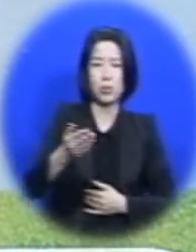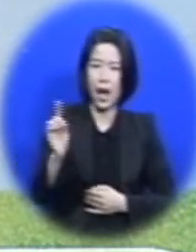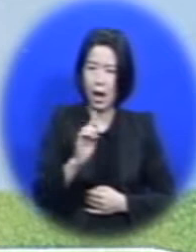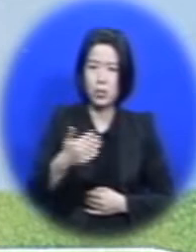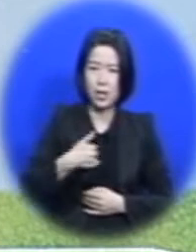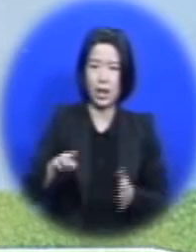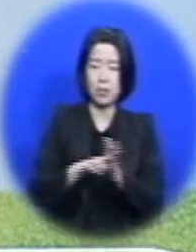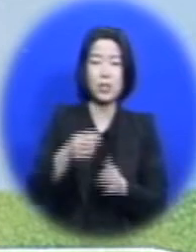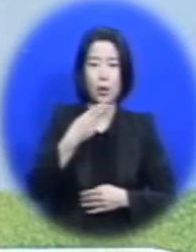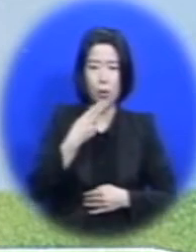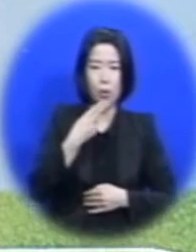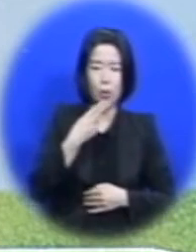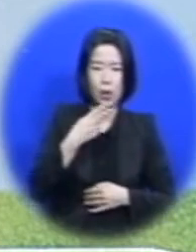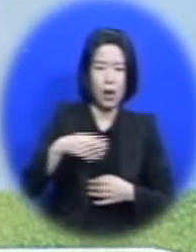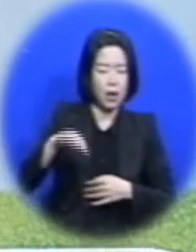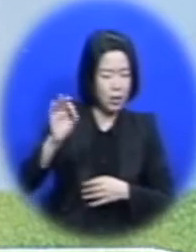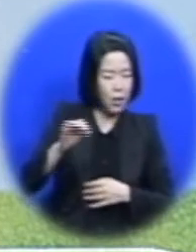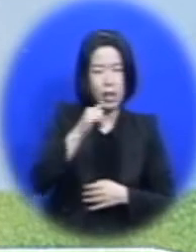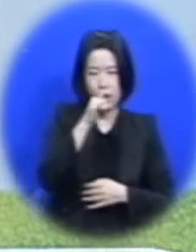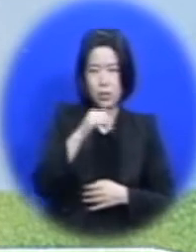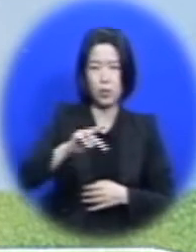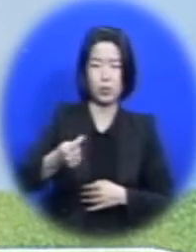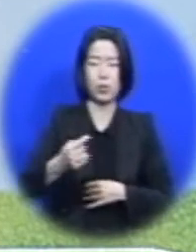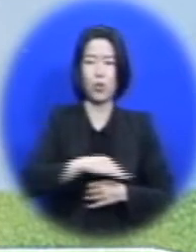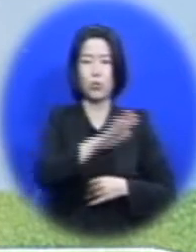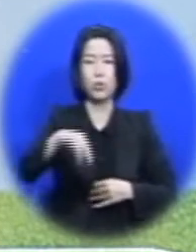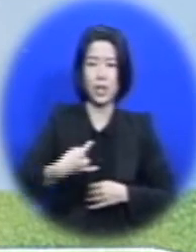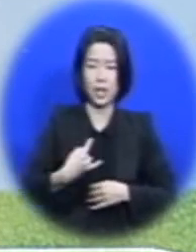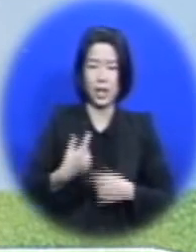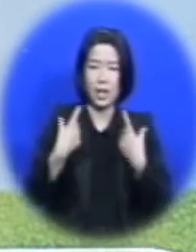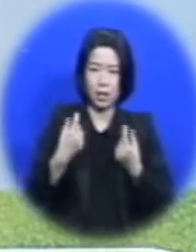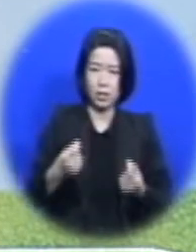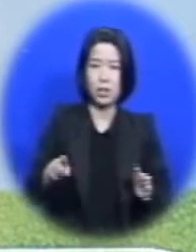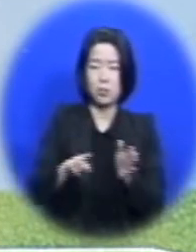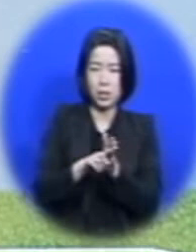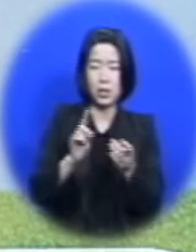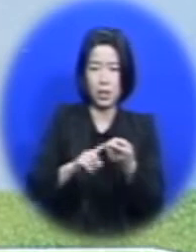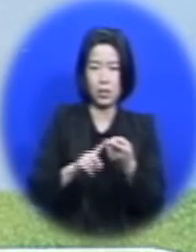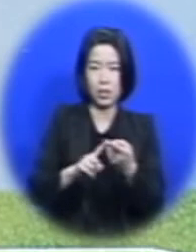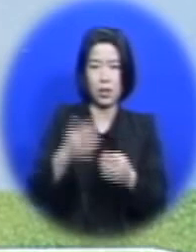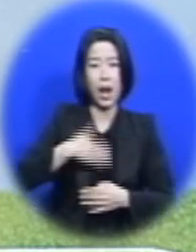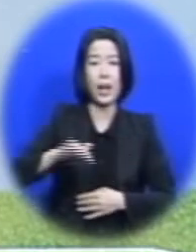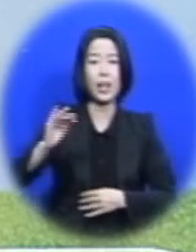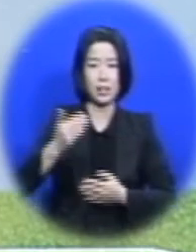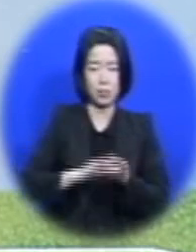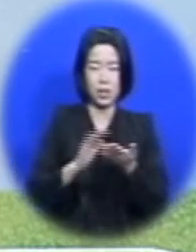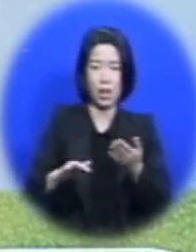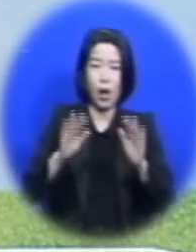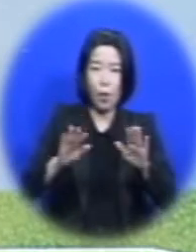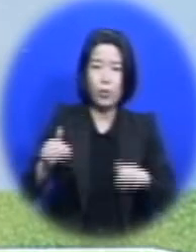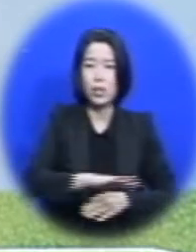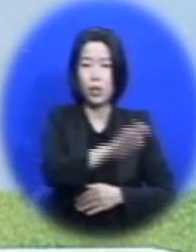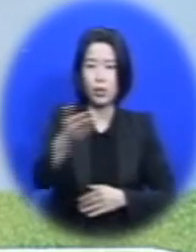형편 없다 하더라도 우리에게 여전히 믿음이 있다는 사실을 아셔야 합니다 오늘